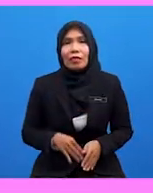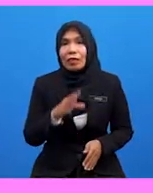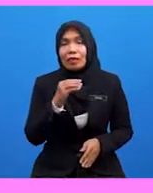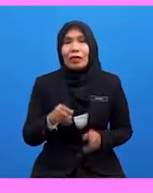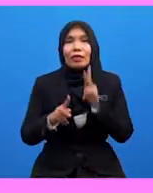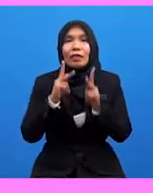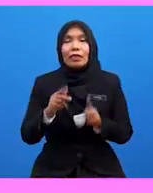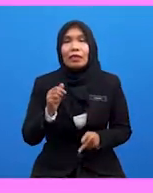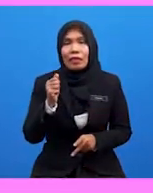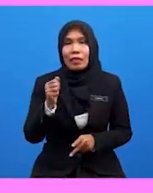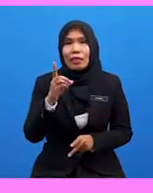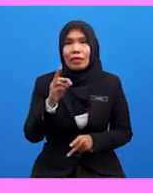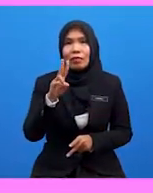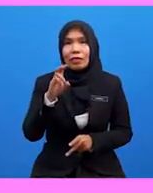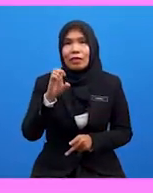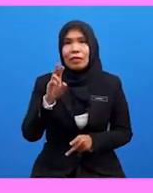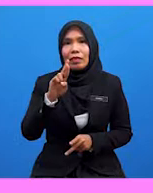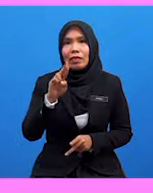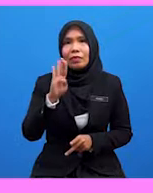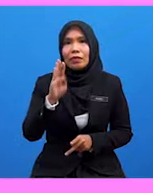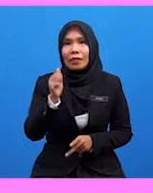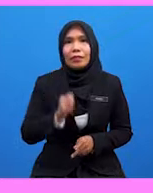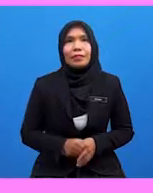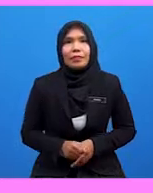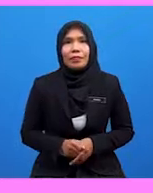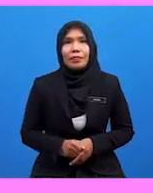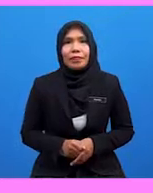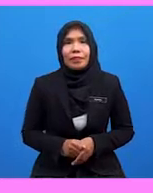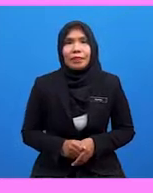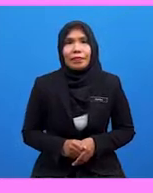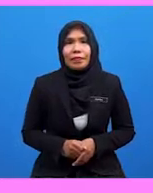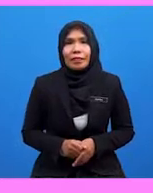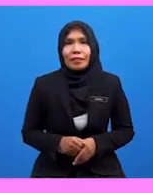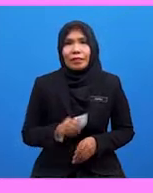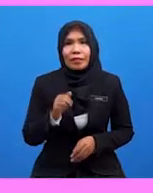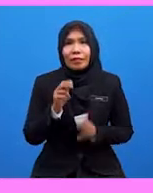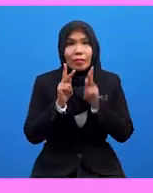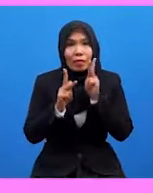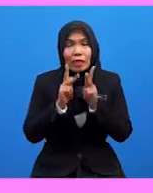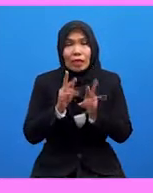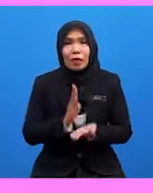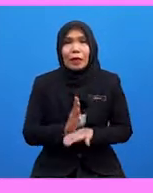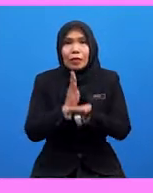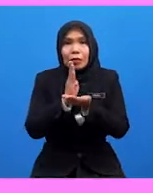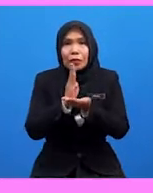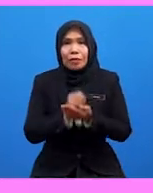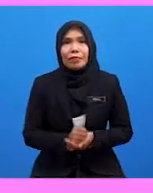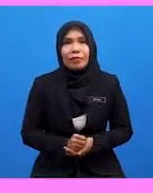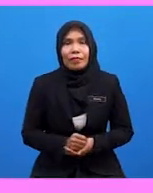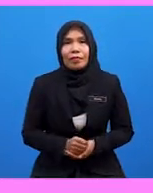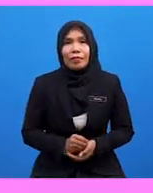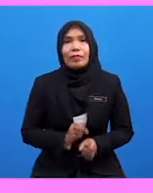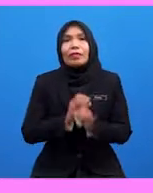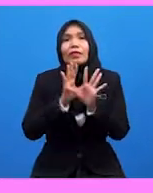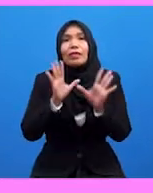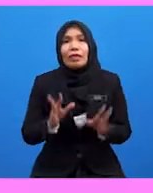Kata bantu menerangkan kata kerja dan berada di depan kata kerja. Terbahagi kepada dua